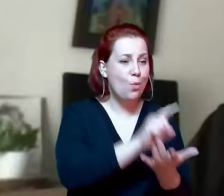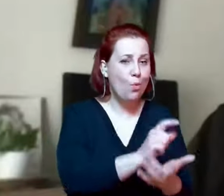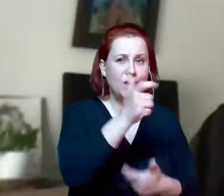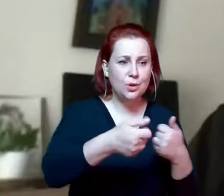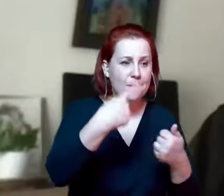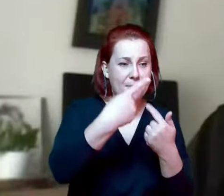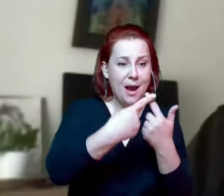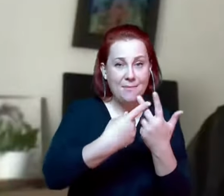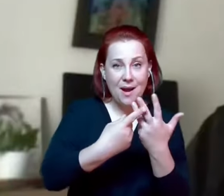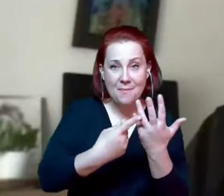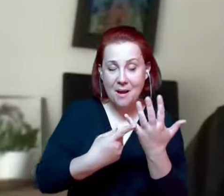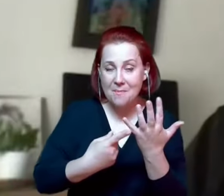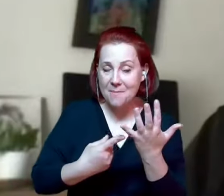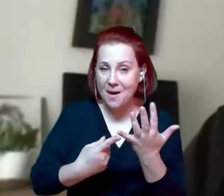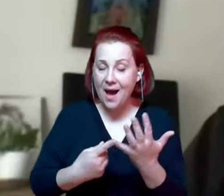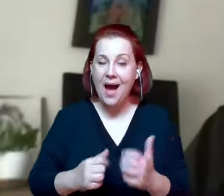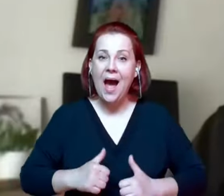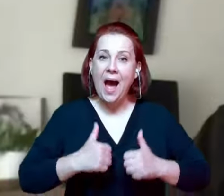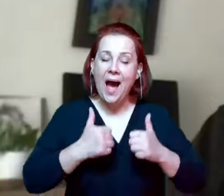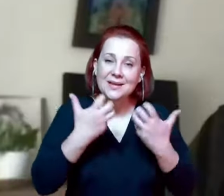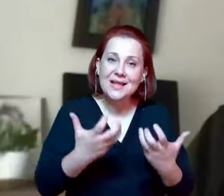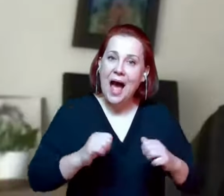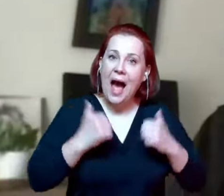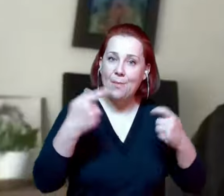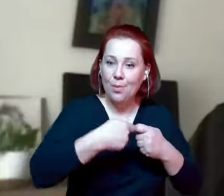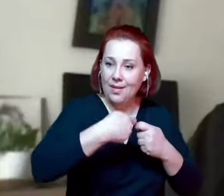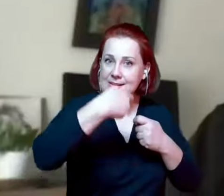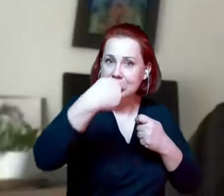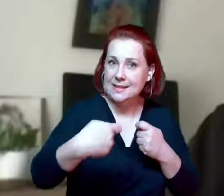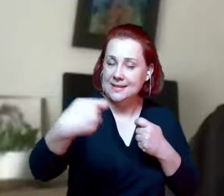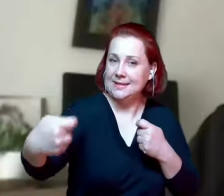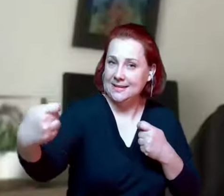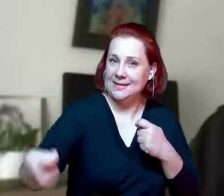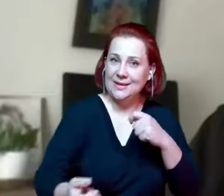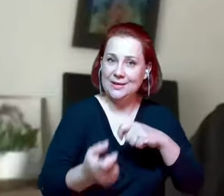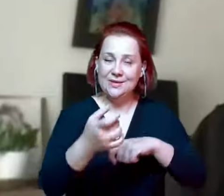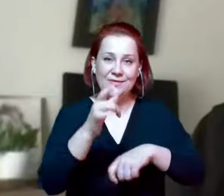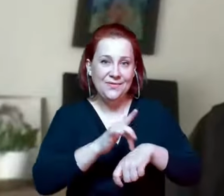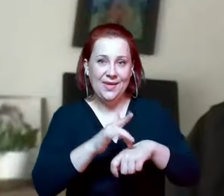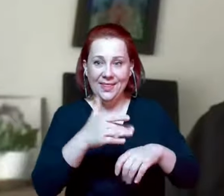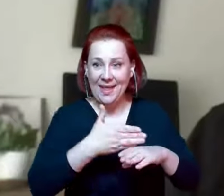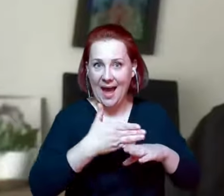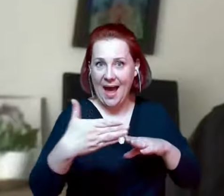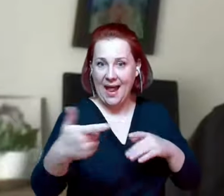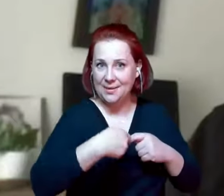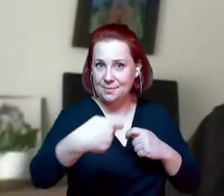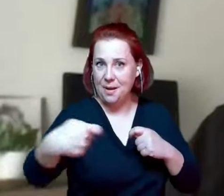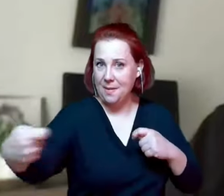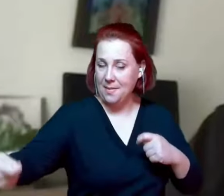będzie miało, chcieliśmy, żeby to miało również długoterminowe konsekwencje.